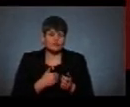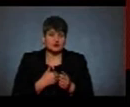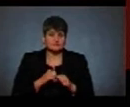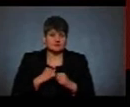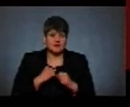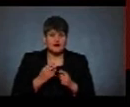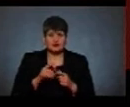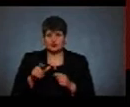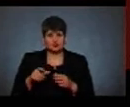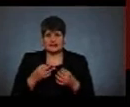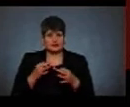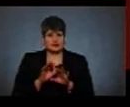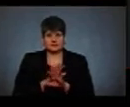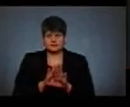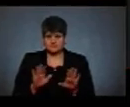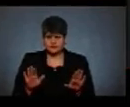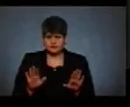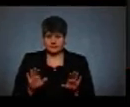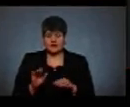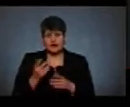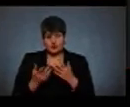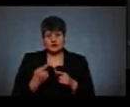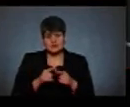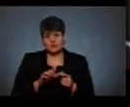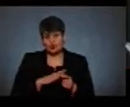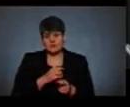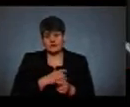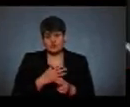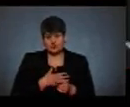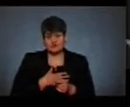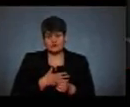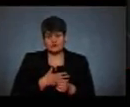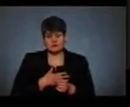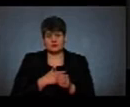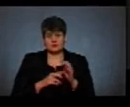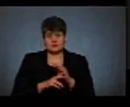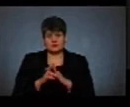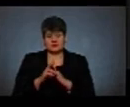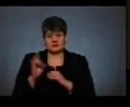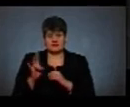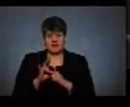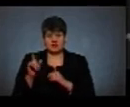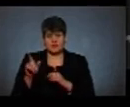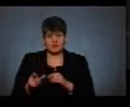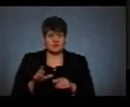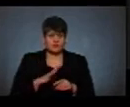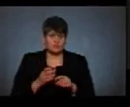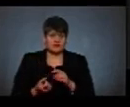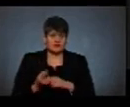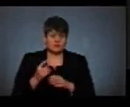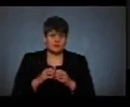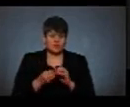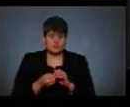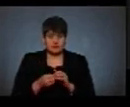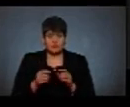але тоді громада це не допустила, тому, звичайно, якщо б це було приватизовано особисто храм на священника, то це виникло б певні проблеми, і це потрібно було б